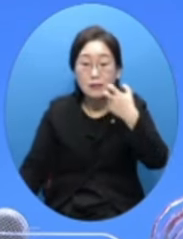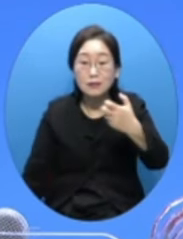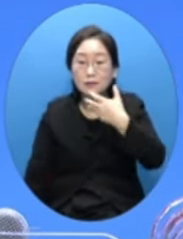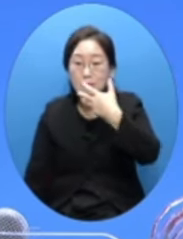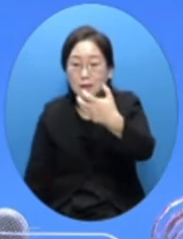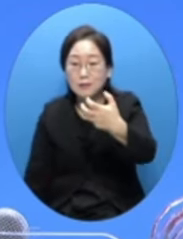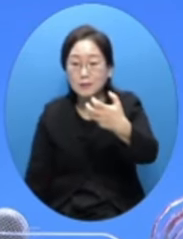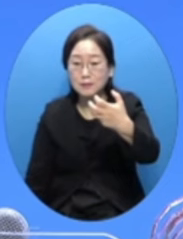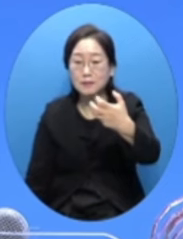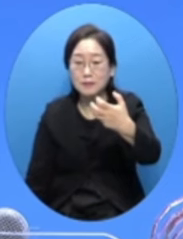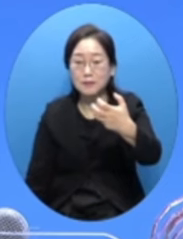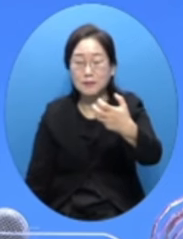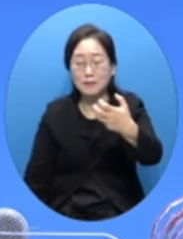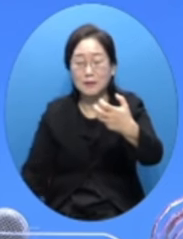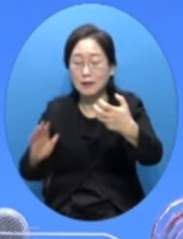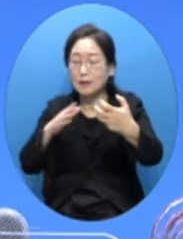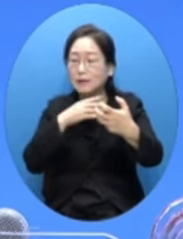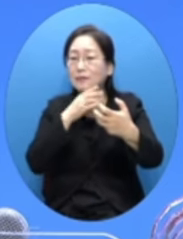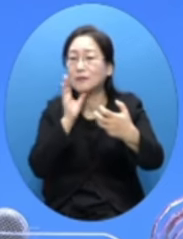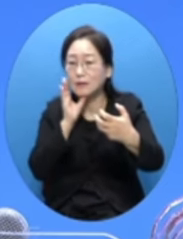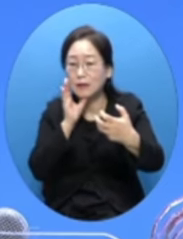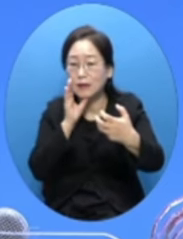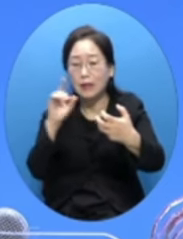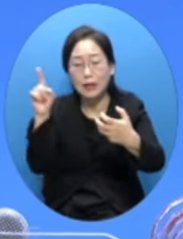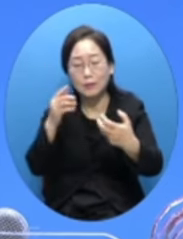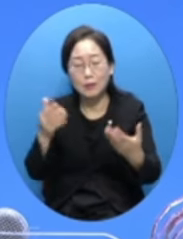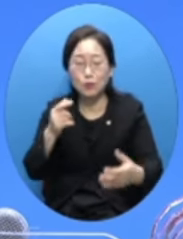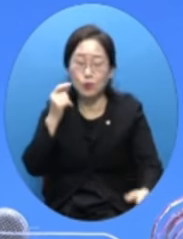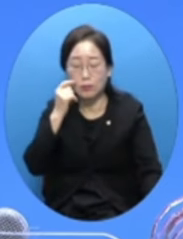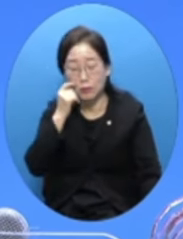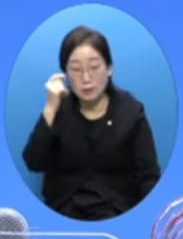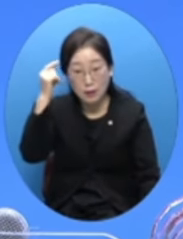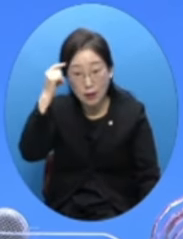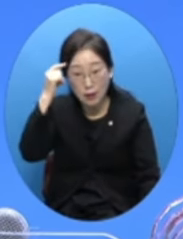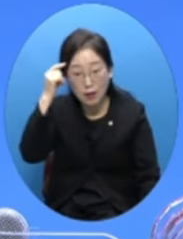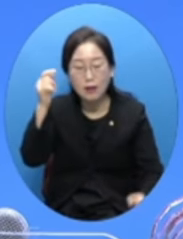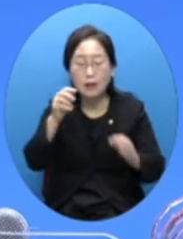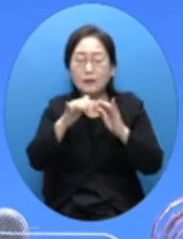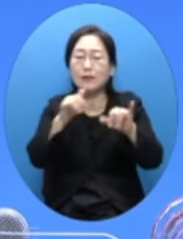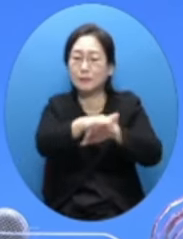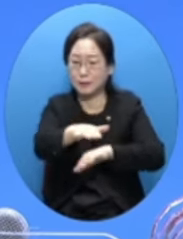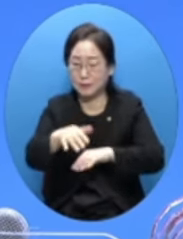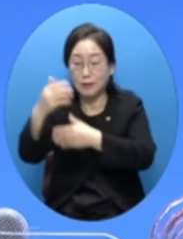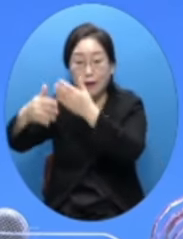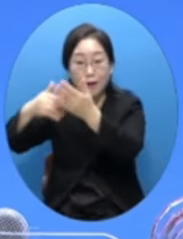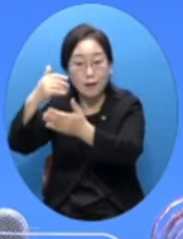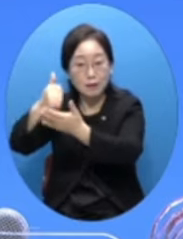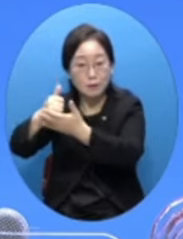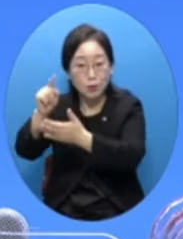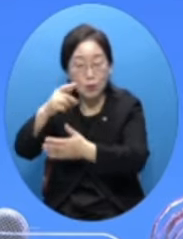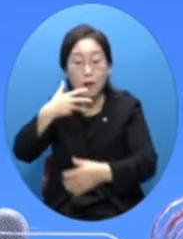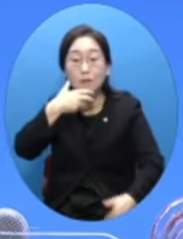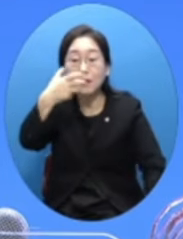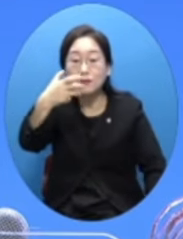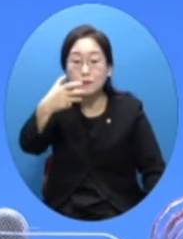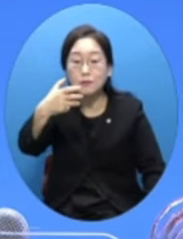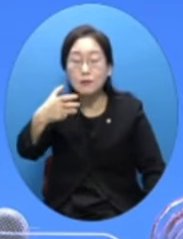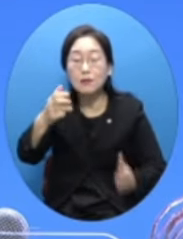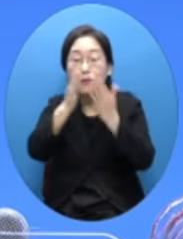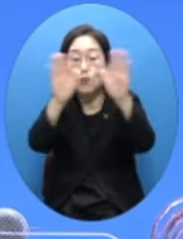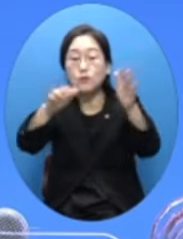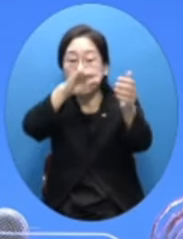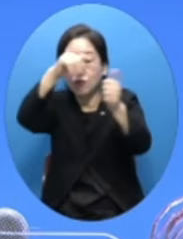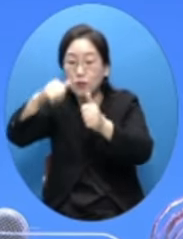80대에서 이제 늙어서 아무것도 할 수 없다 생각하는 건 인간의 생각이고 하나님은 80이 된 모세를 부르셔서